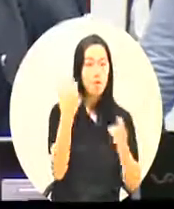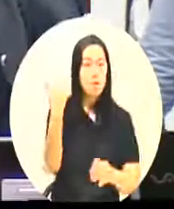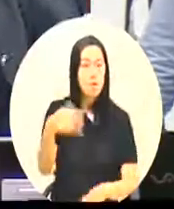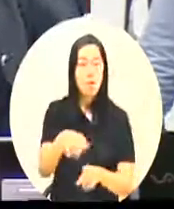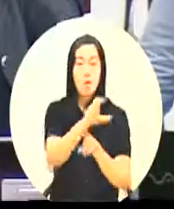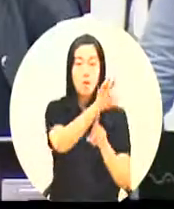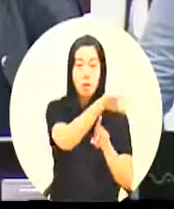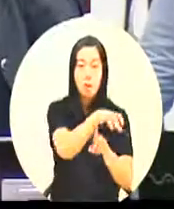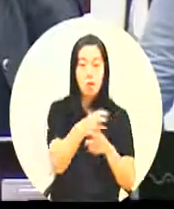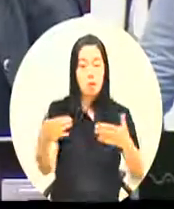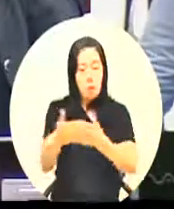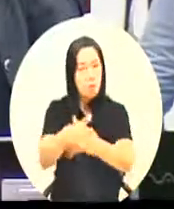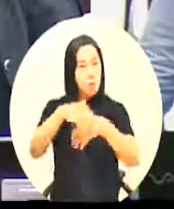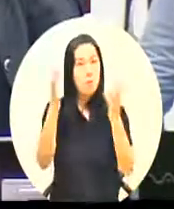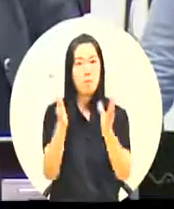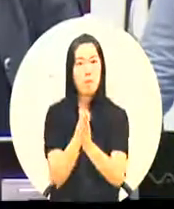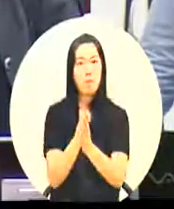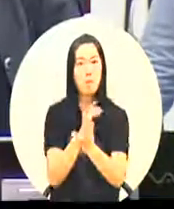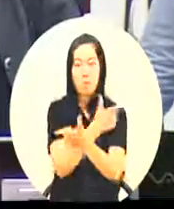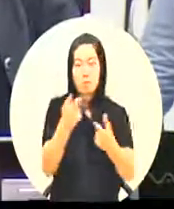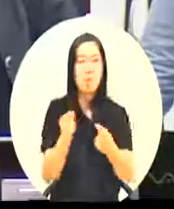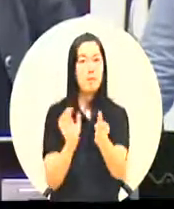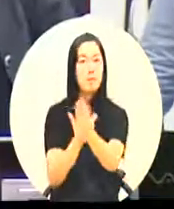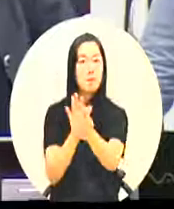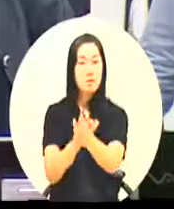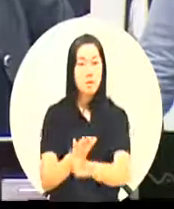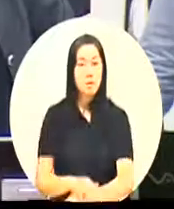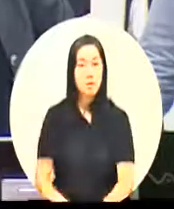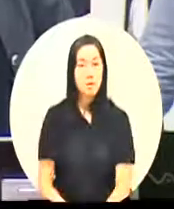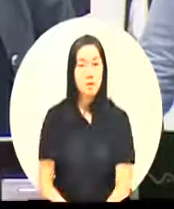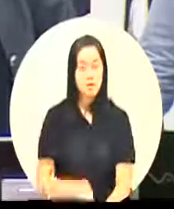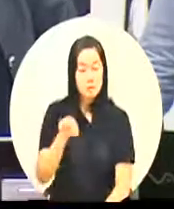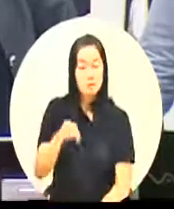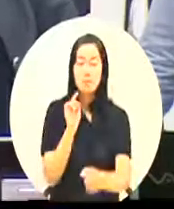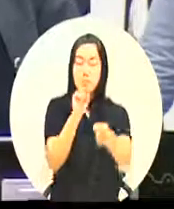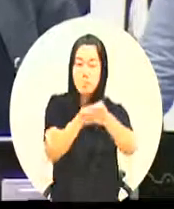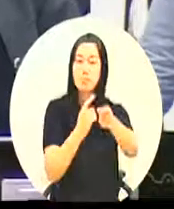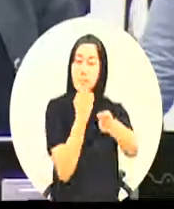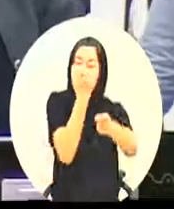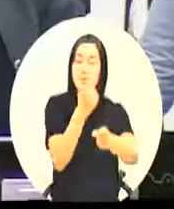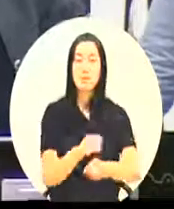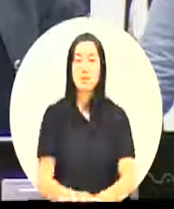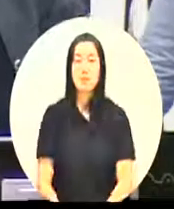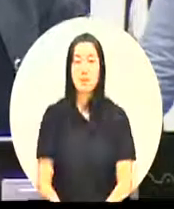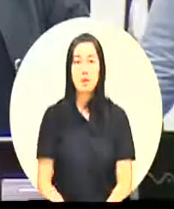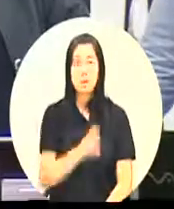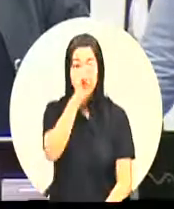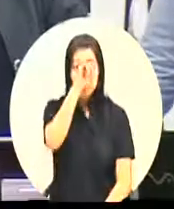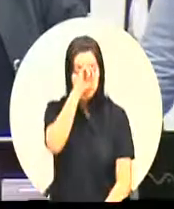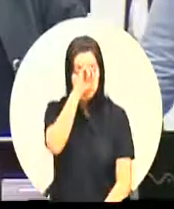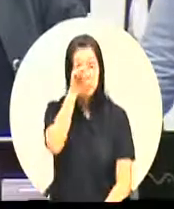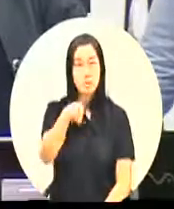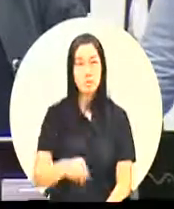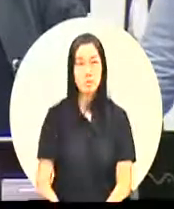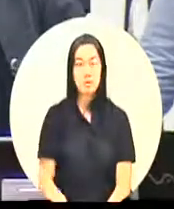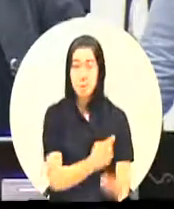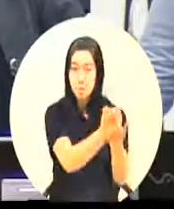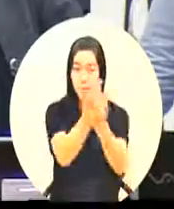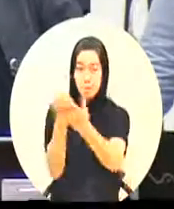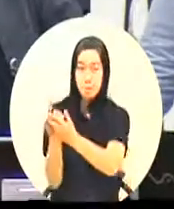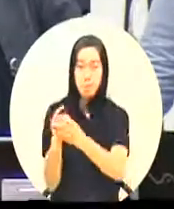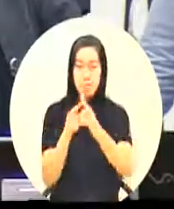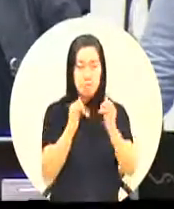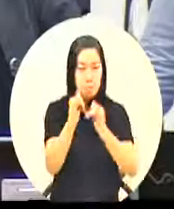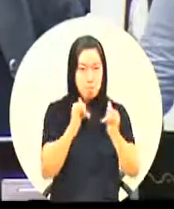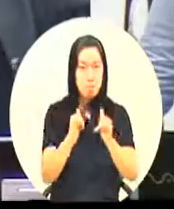业等等，我们都是大力的支持。这样的一个目的，无非就是希望所有的市民朋友，无论